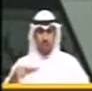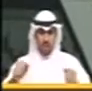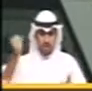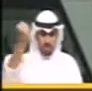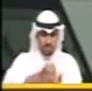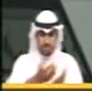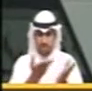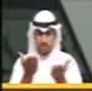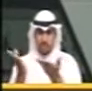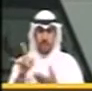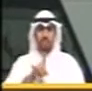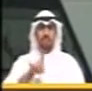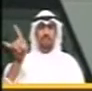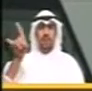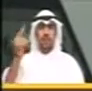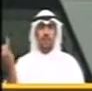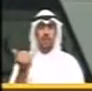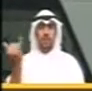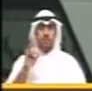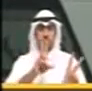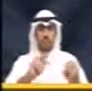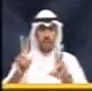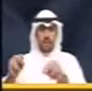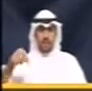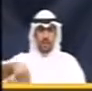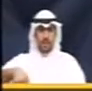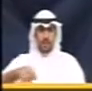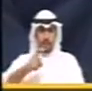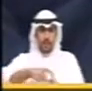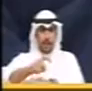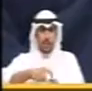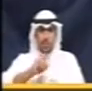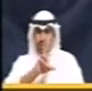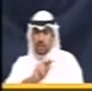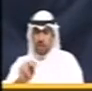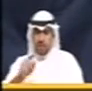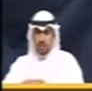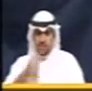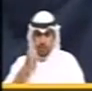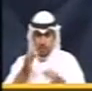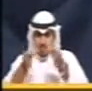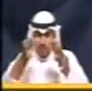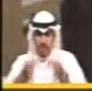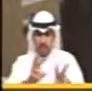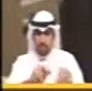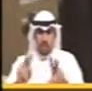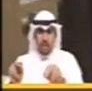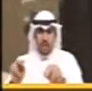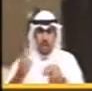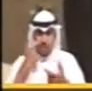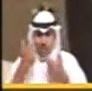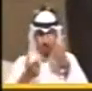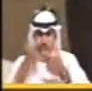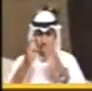لا يتعارض مع الإجراءات الأمنية المتبعة في مطار الكويت الدولي. وهناك تواجد كبير